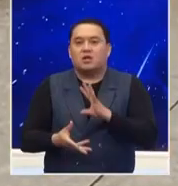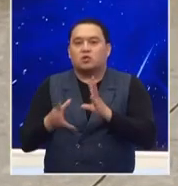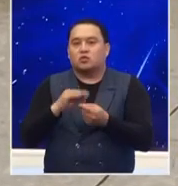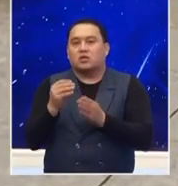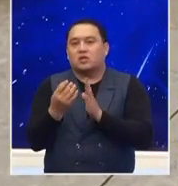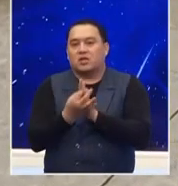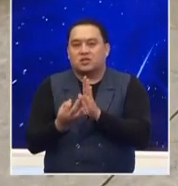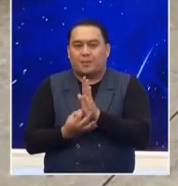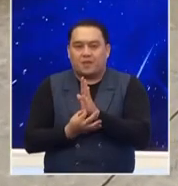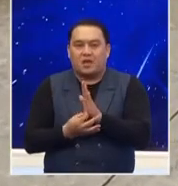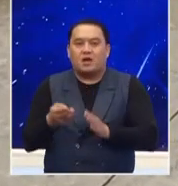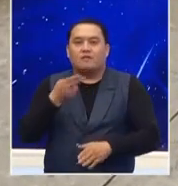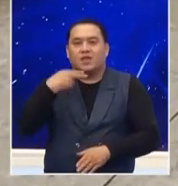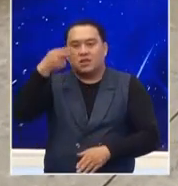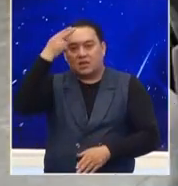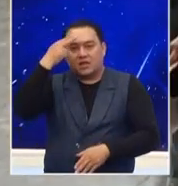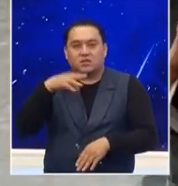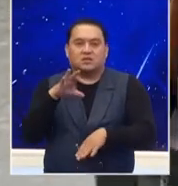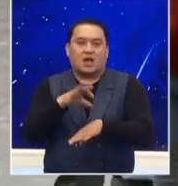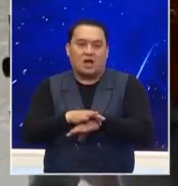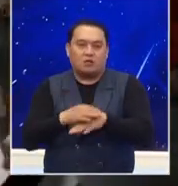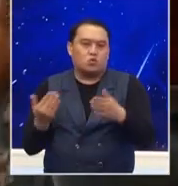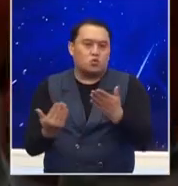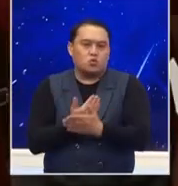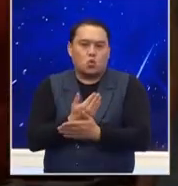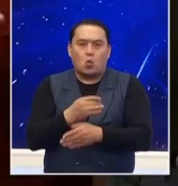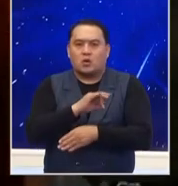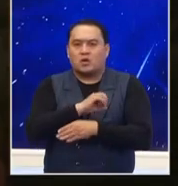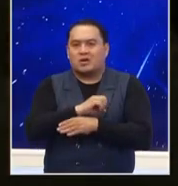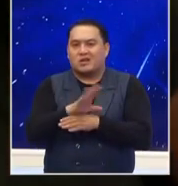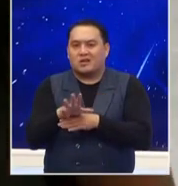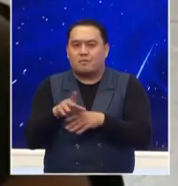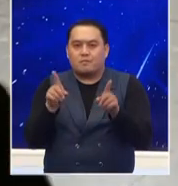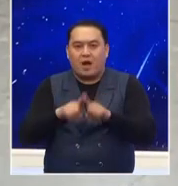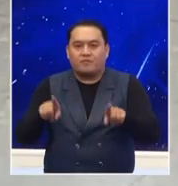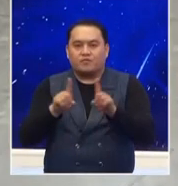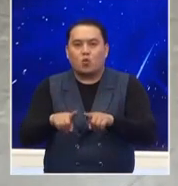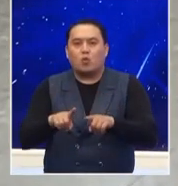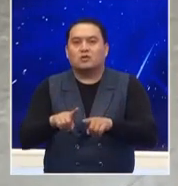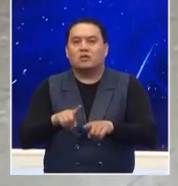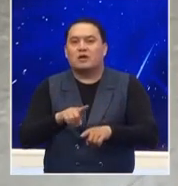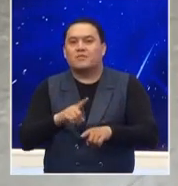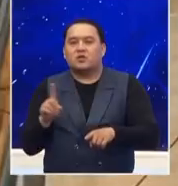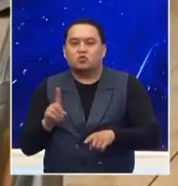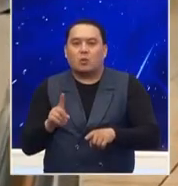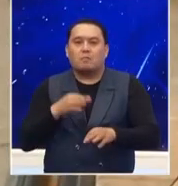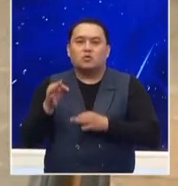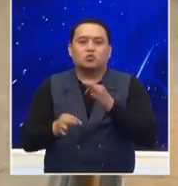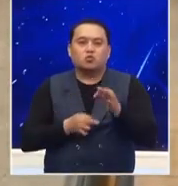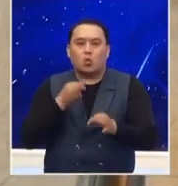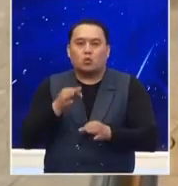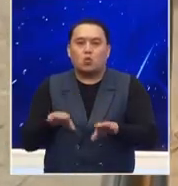отрицательного результата теста. В Италии зафиксирован новый антирекорд второй волны коронавируса. За последние сутки